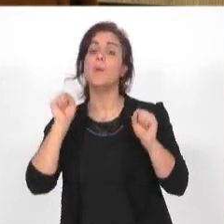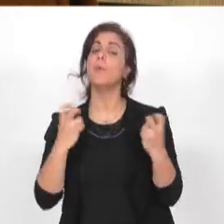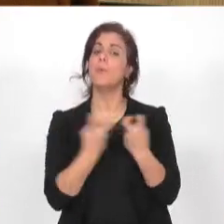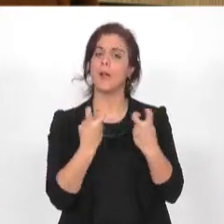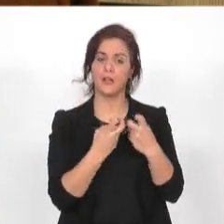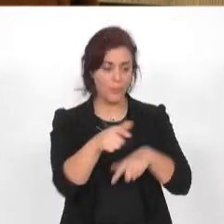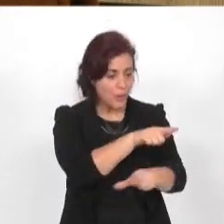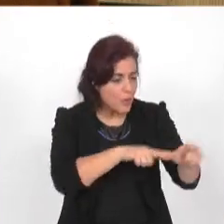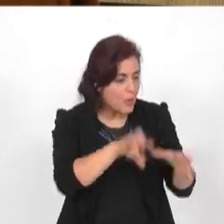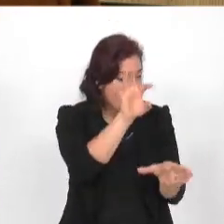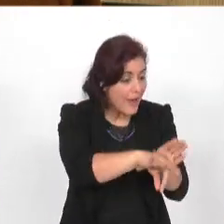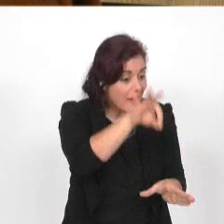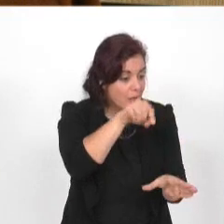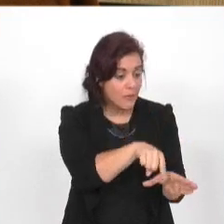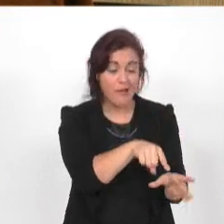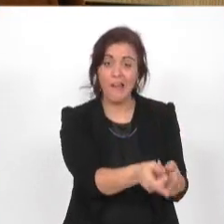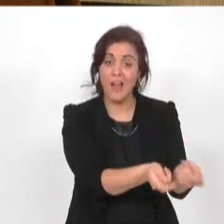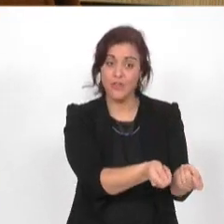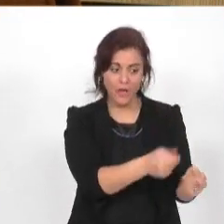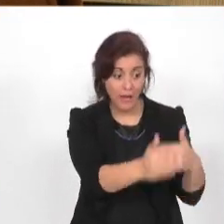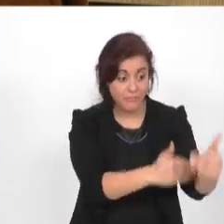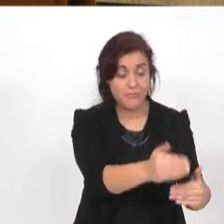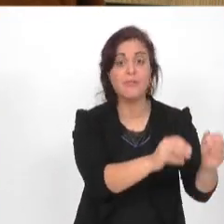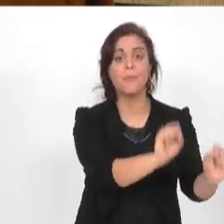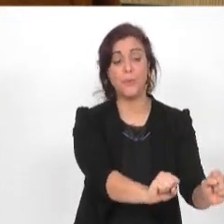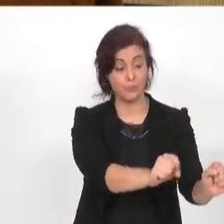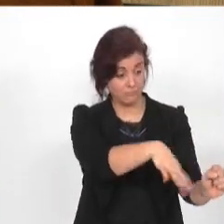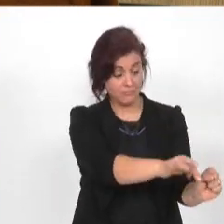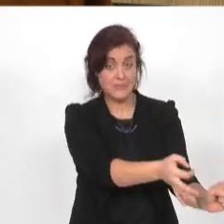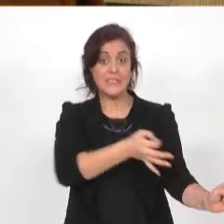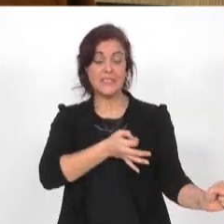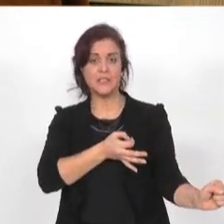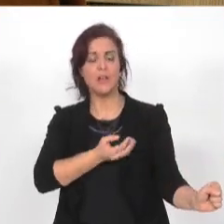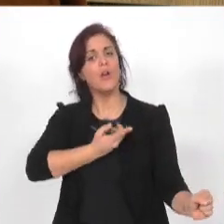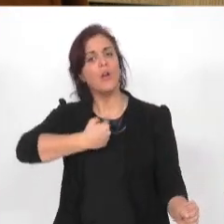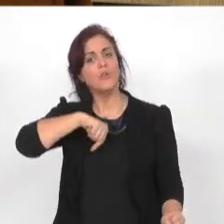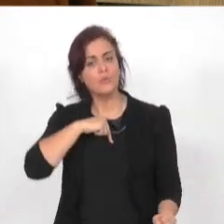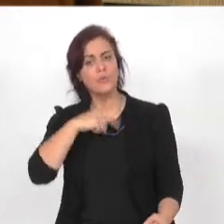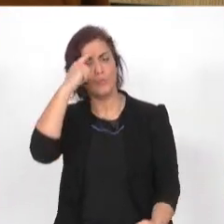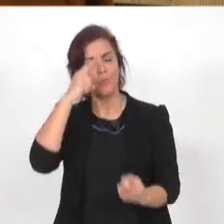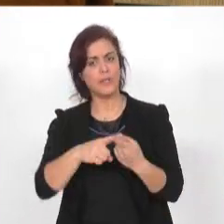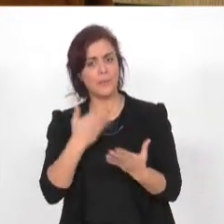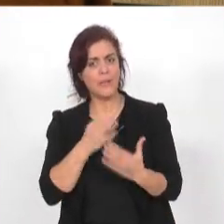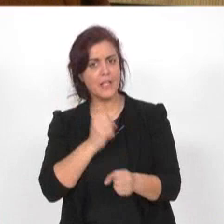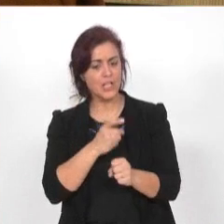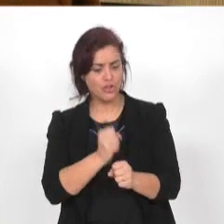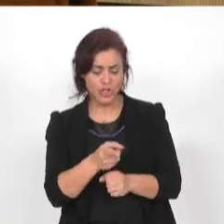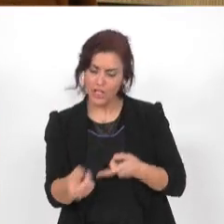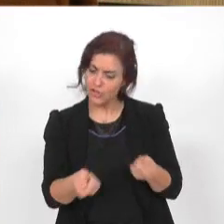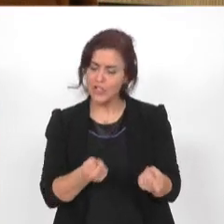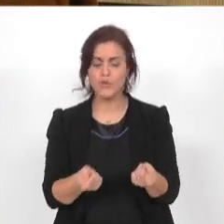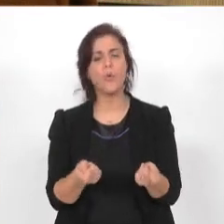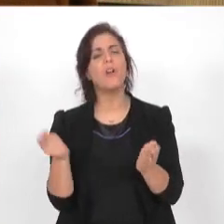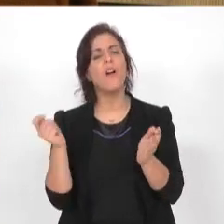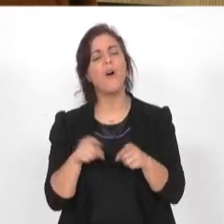qui le disent. Nous n'étions pas les seuls à soulever le problème du financement de la politique de gestion des déchets lors de ce même conseil